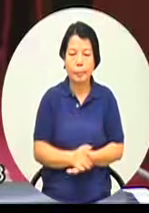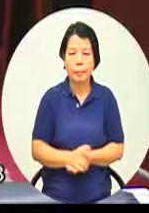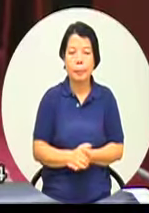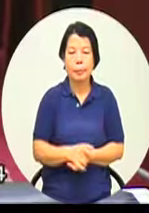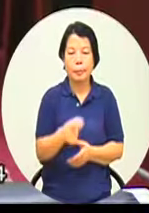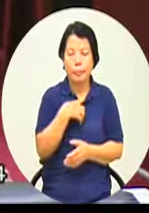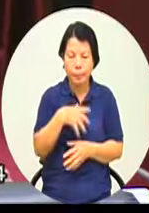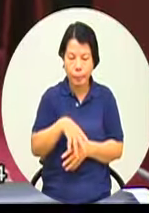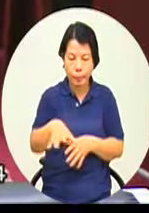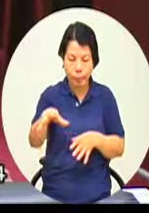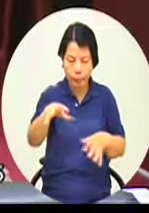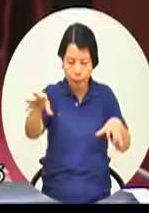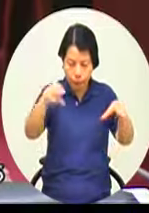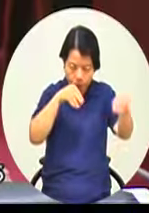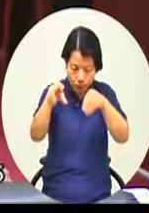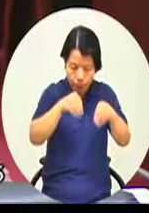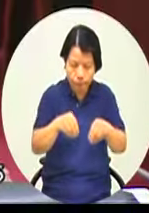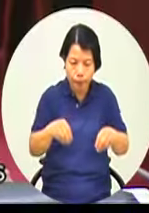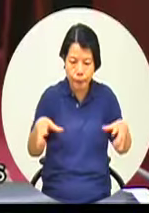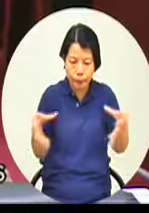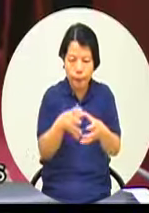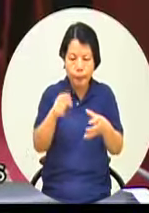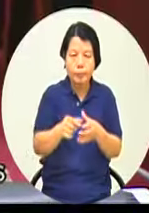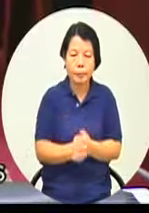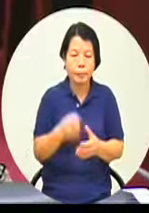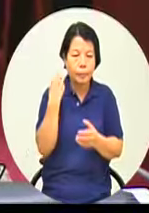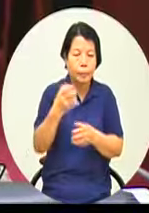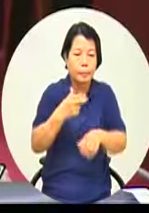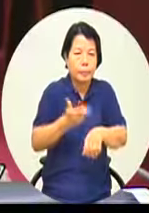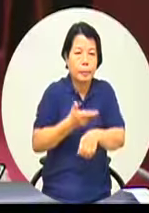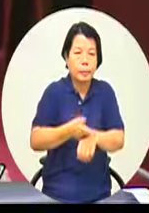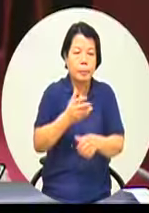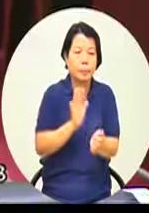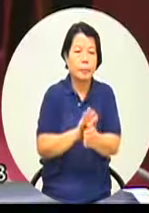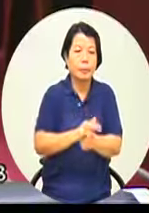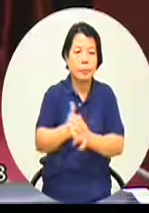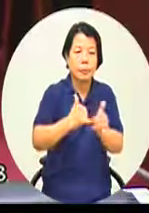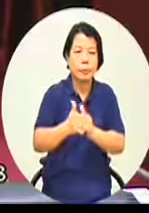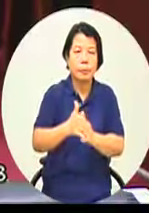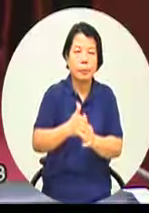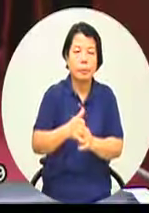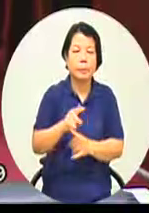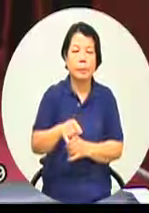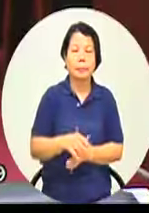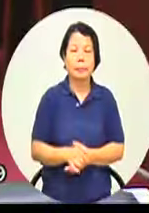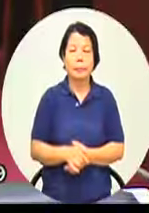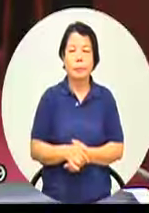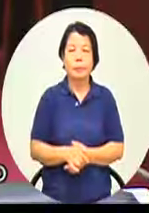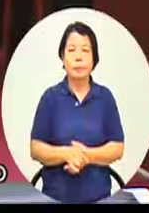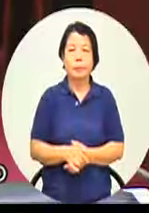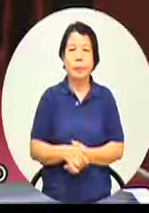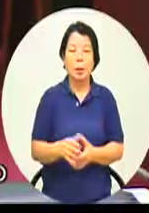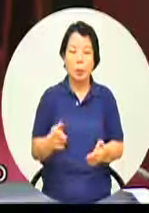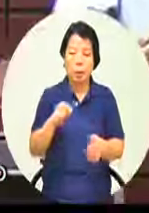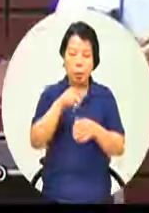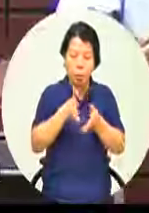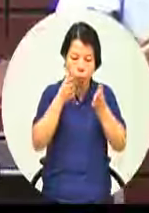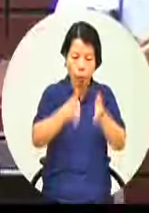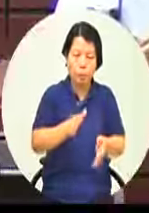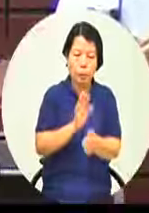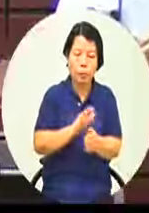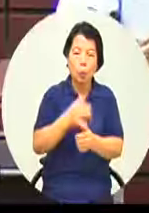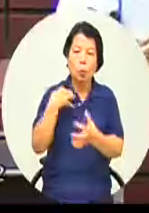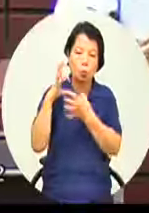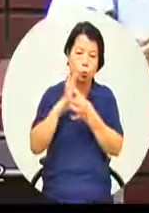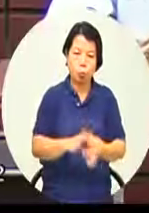思广益，来结合更多的新科技的东西，来帮助我们的农民。好，请局长回答。 这一个部分的话，我们持续在做